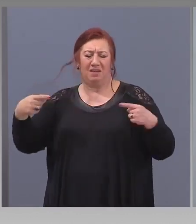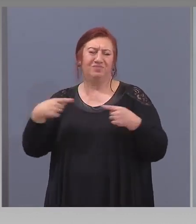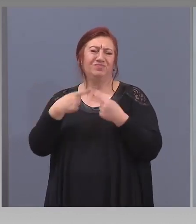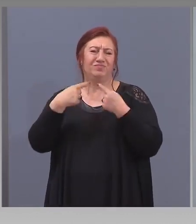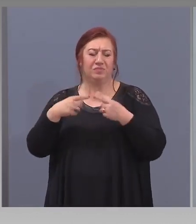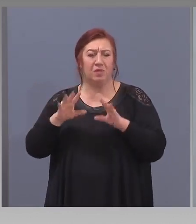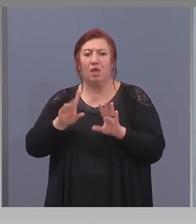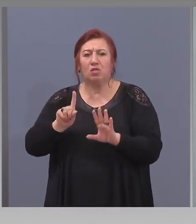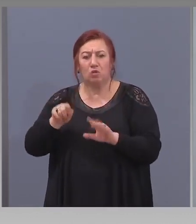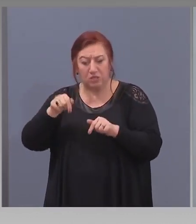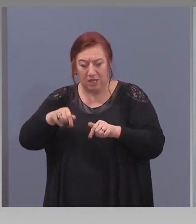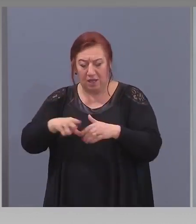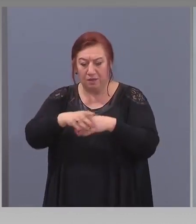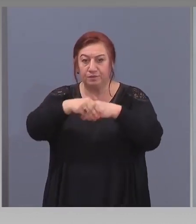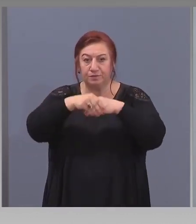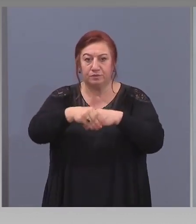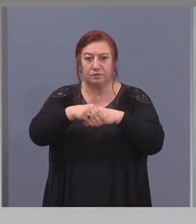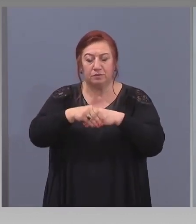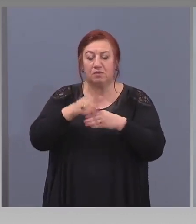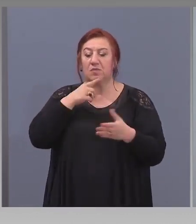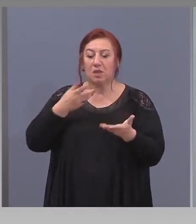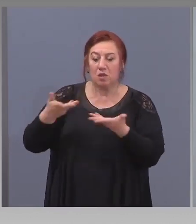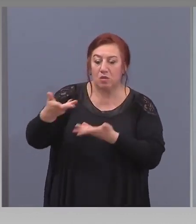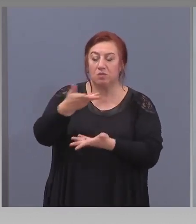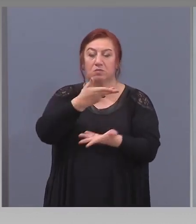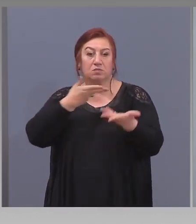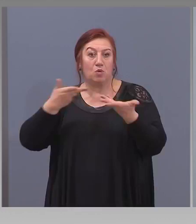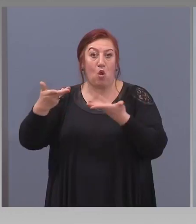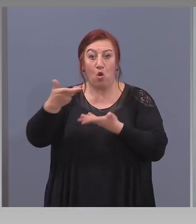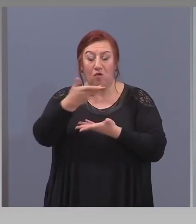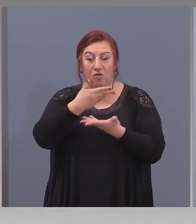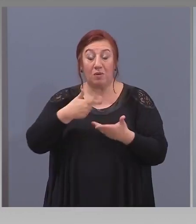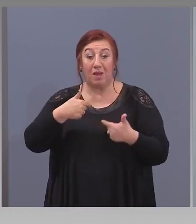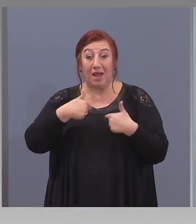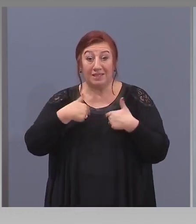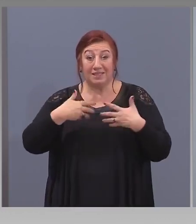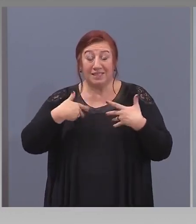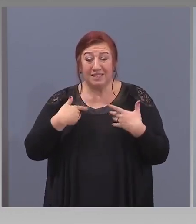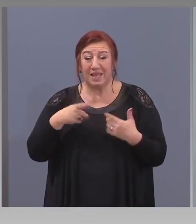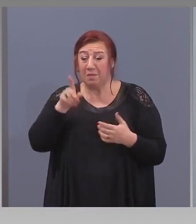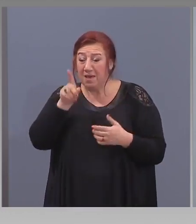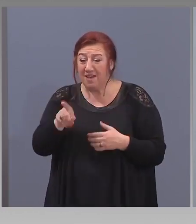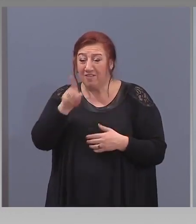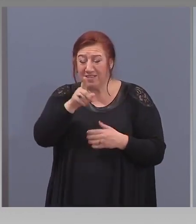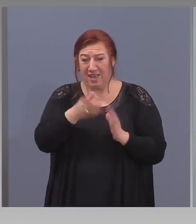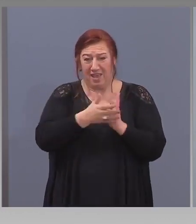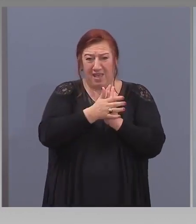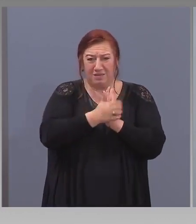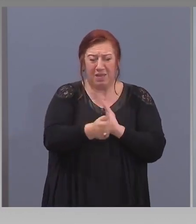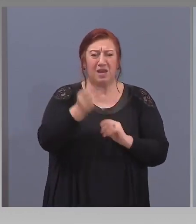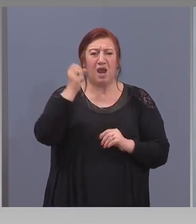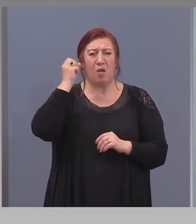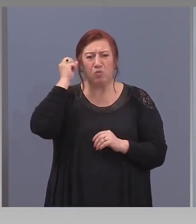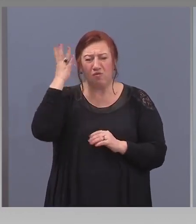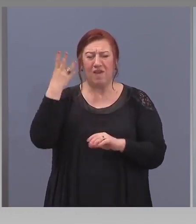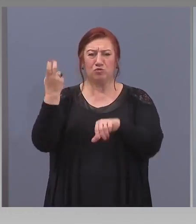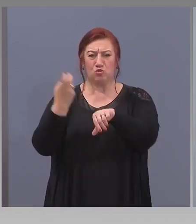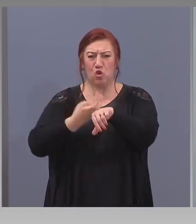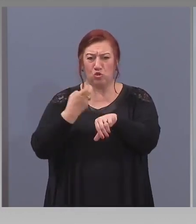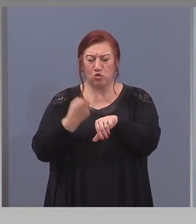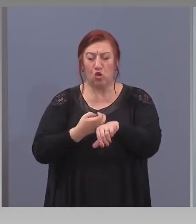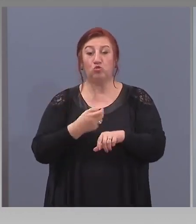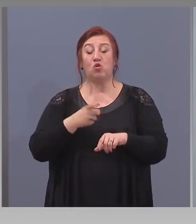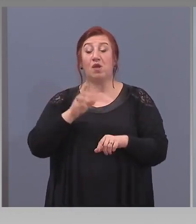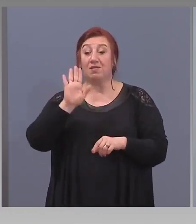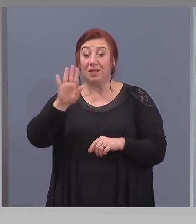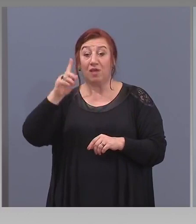ние, и говорих и с професор Мутавчийски, аз искам всеки, който е специалист, професор, доктор, и неговото мнение да се